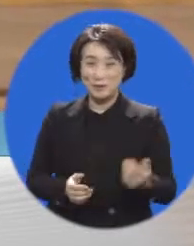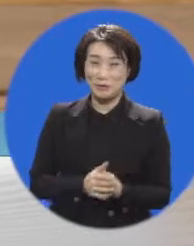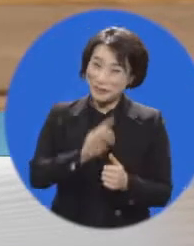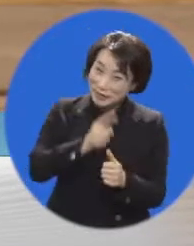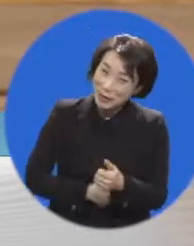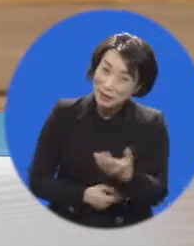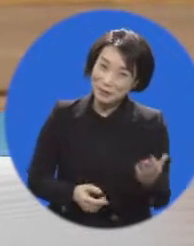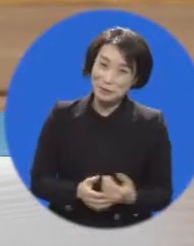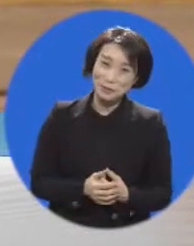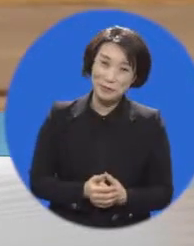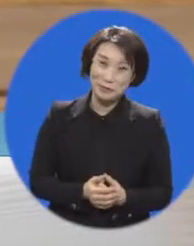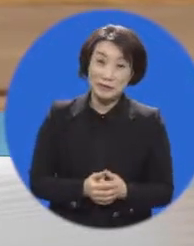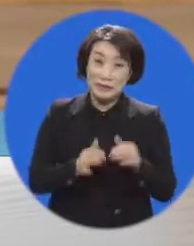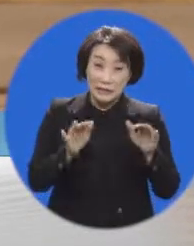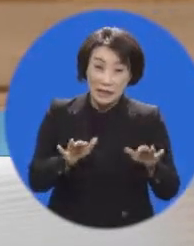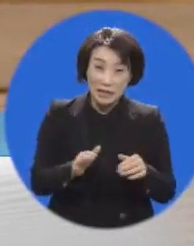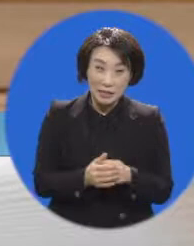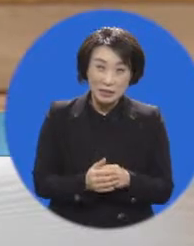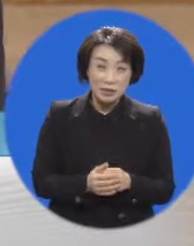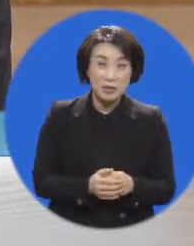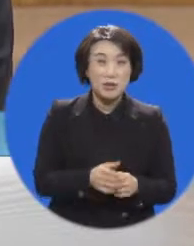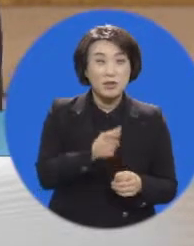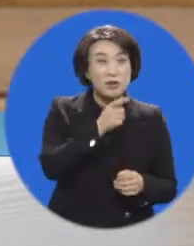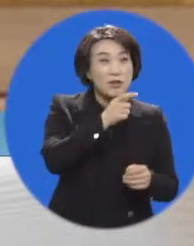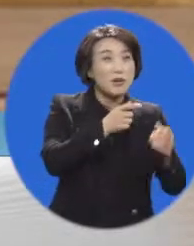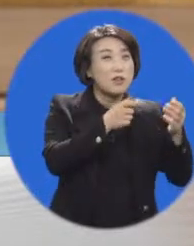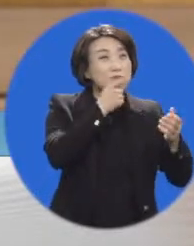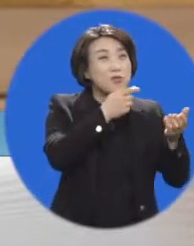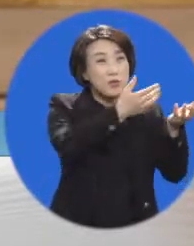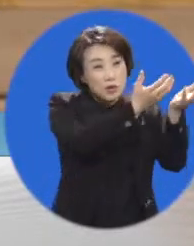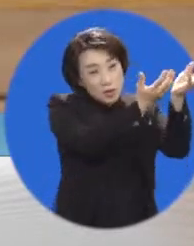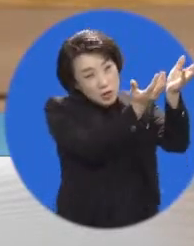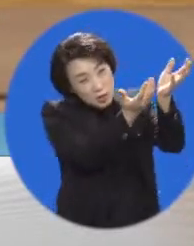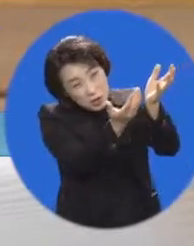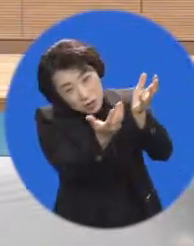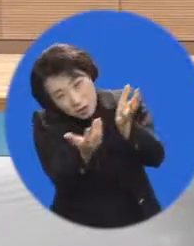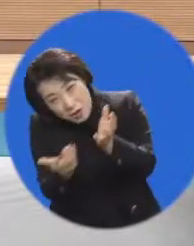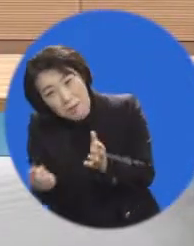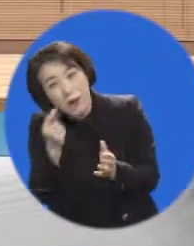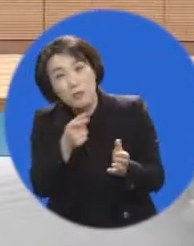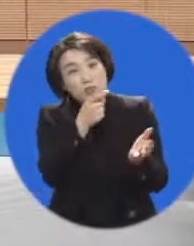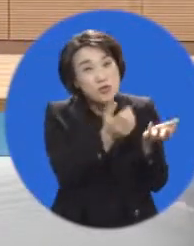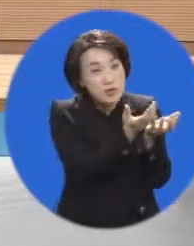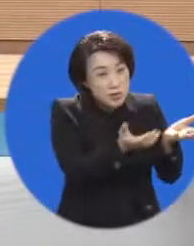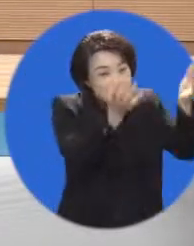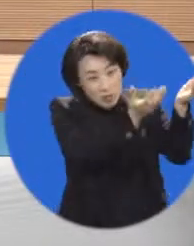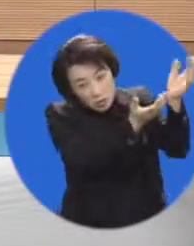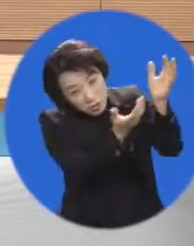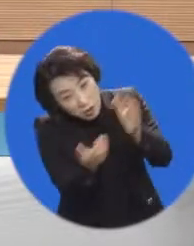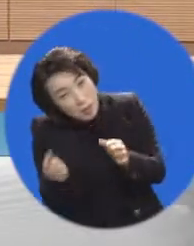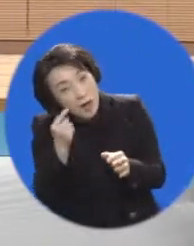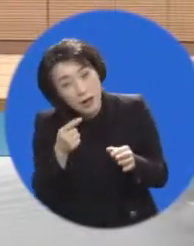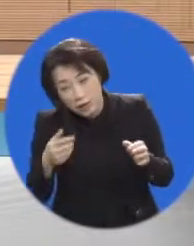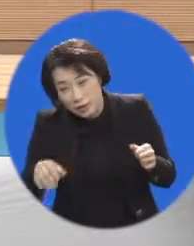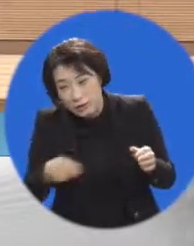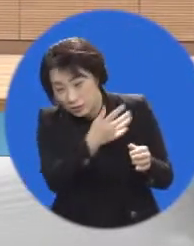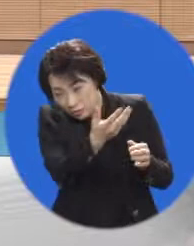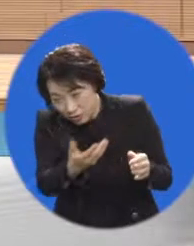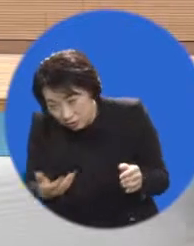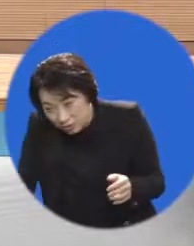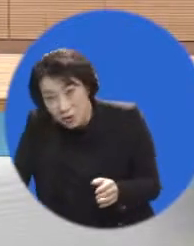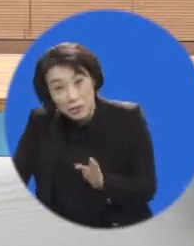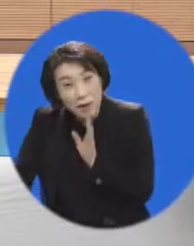당연한 거. 자 높은 데 물이 있으면 낮은 데를 통해 물이 이렇게 쫙 흘러가지 않습니까? 이와 똑같이